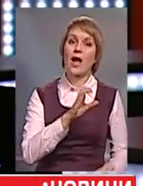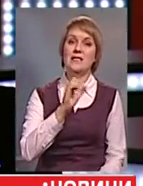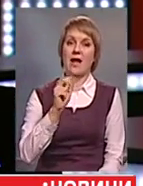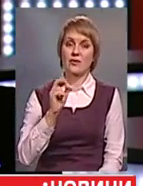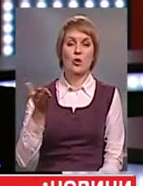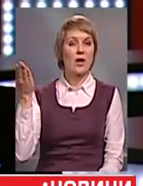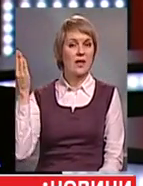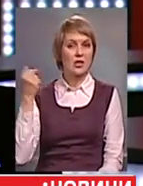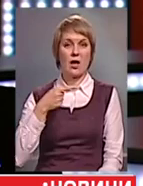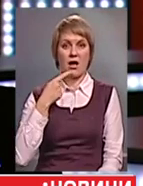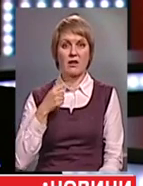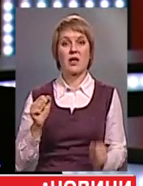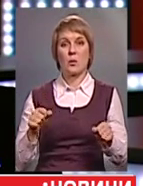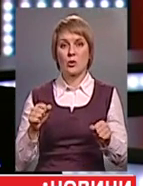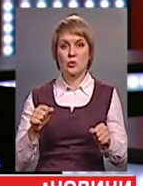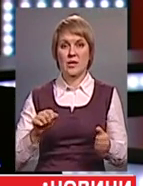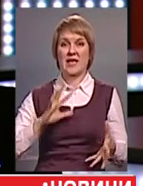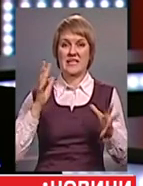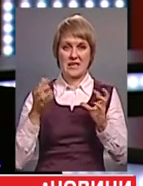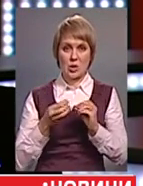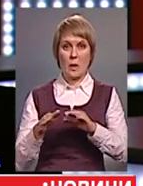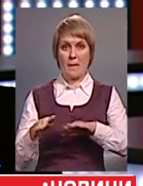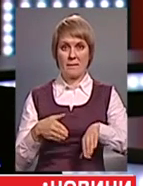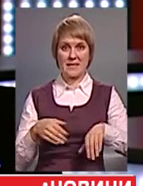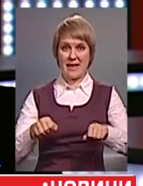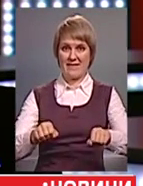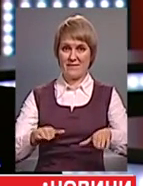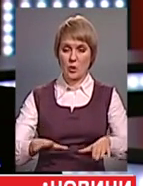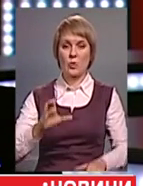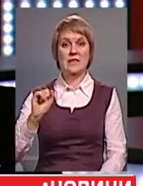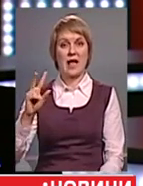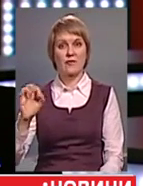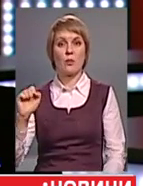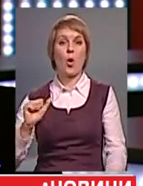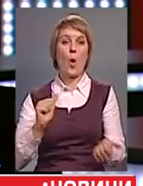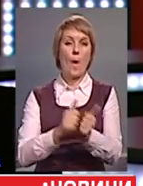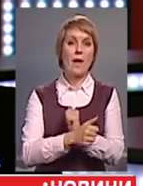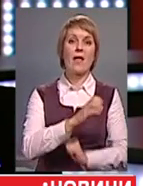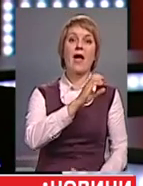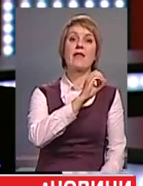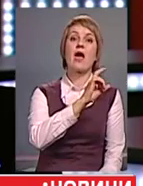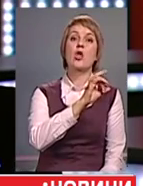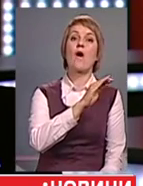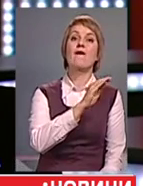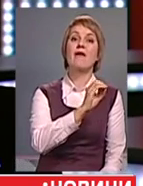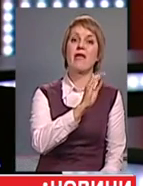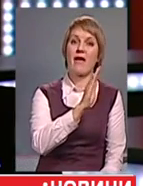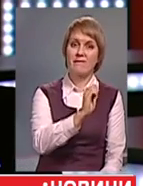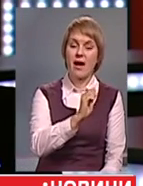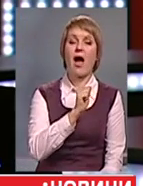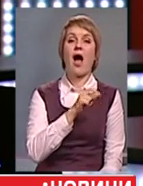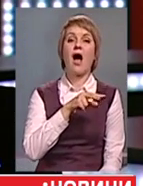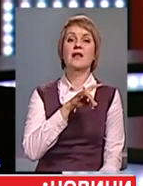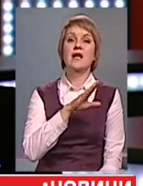раніше повідомив, не виключено, що зрештою після вироку Савченко можуть обміняти на Євгена Єрофєєва та Олександра Олександрова, грушників,